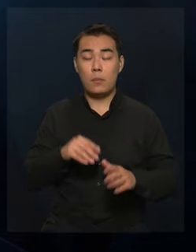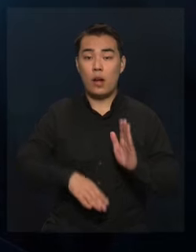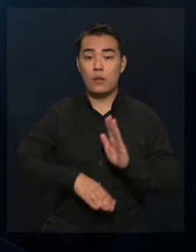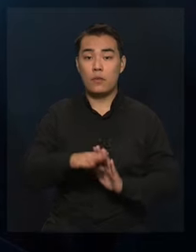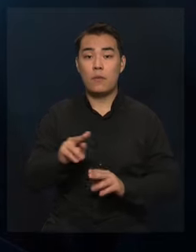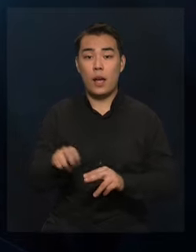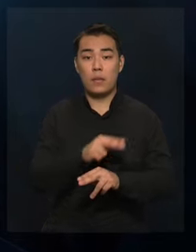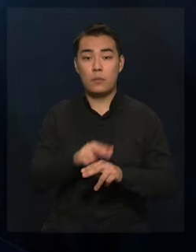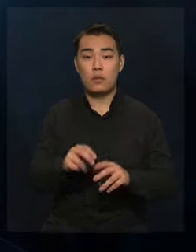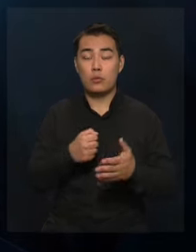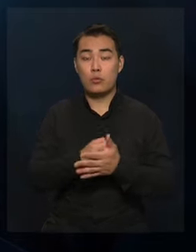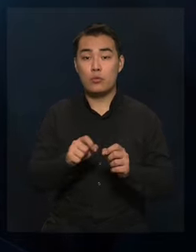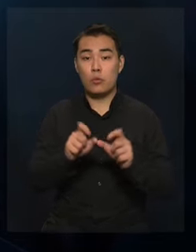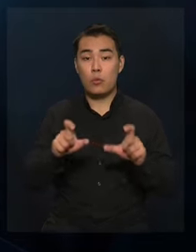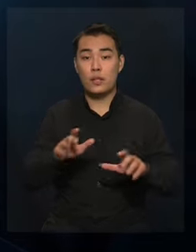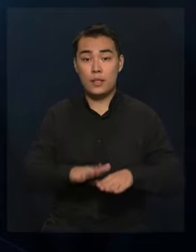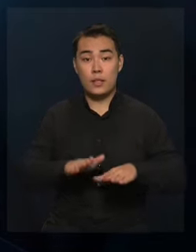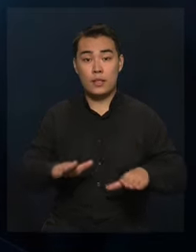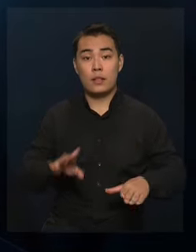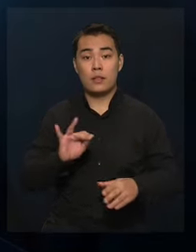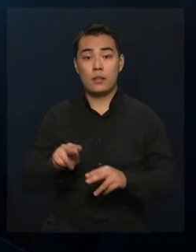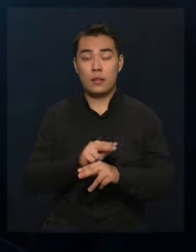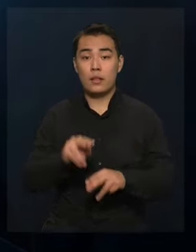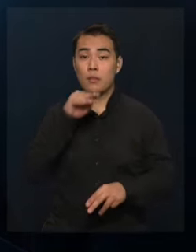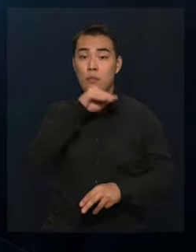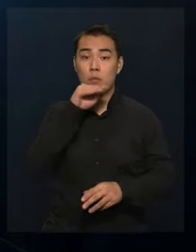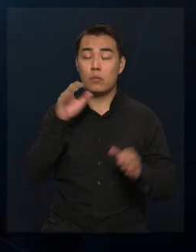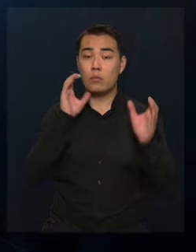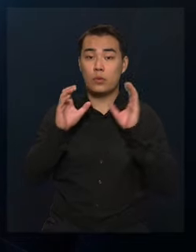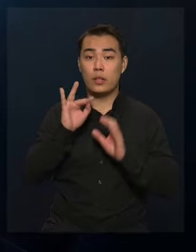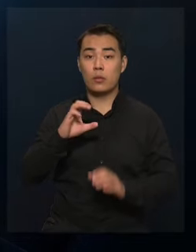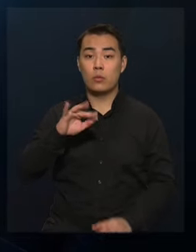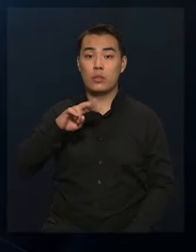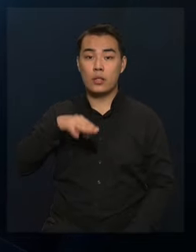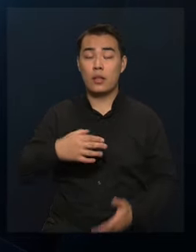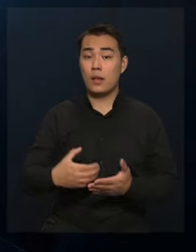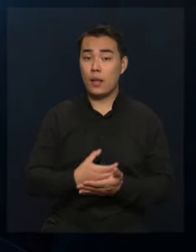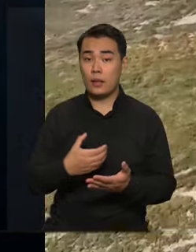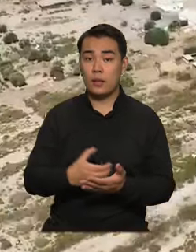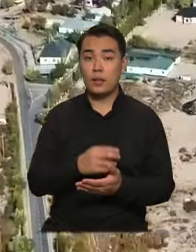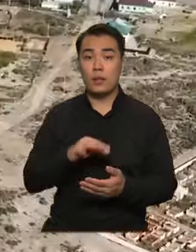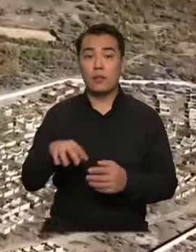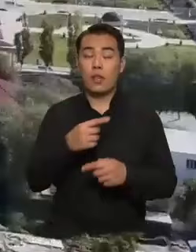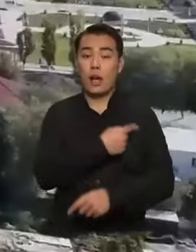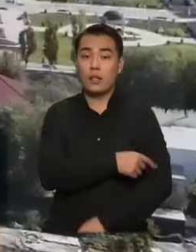воспитателей дошкольных учреждений, преподавателей и профессоров вузов, и даже студентов, магистрантов и докторантов.